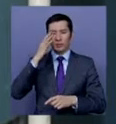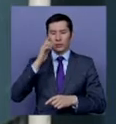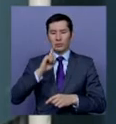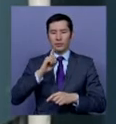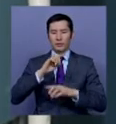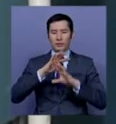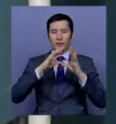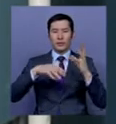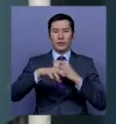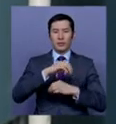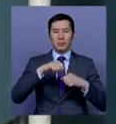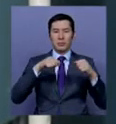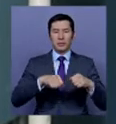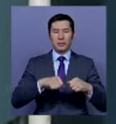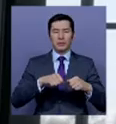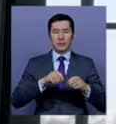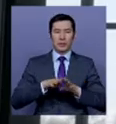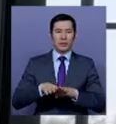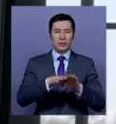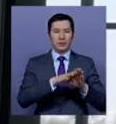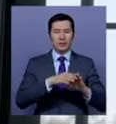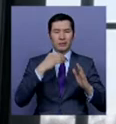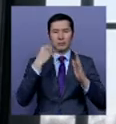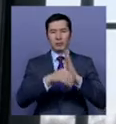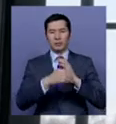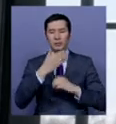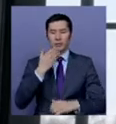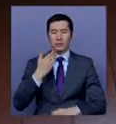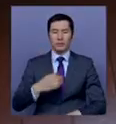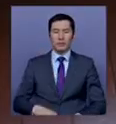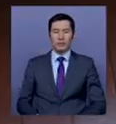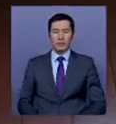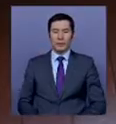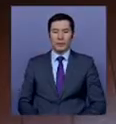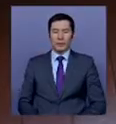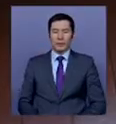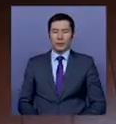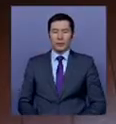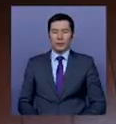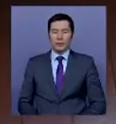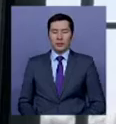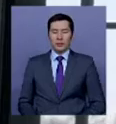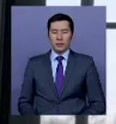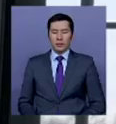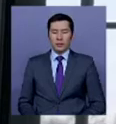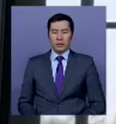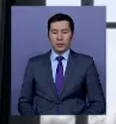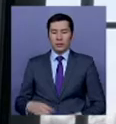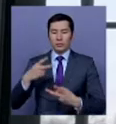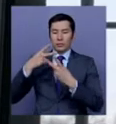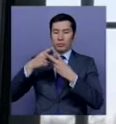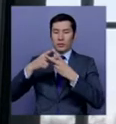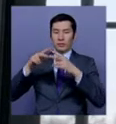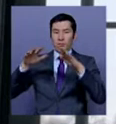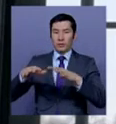барлығының құқығы тапталмайды деп отыр. Әкімшілікке айтқанда енді әкімшілік маған ешқандай несі жоқ енді. Мен де ешқандай оларға нем жоқ,